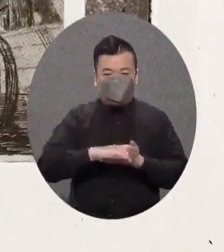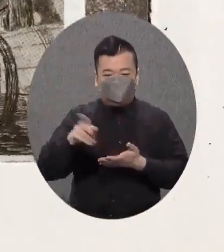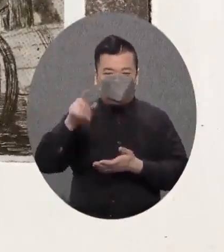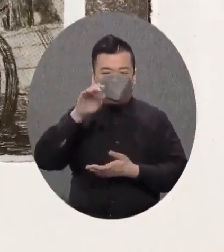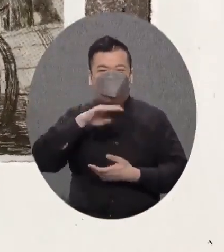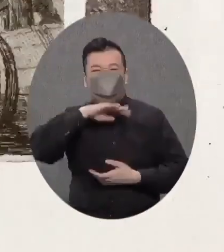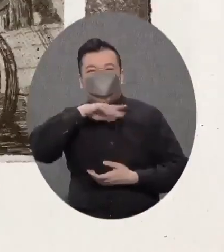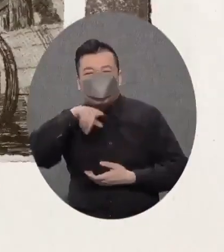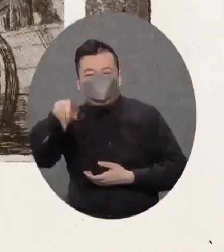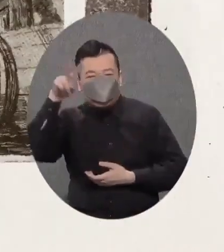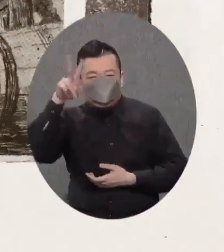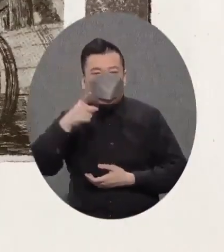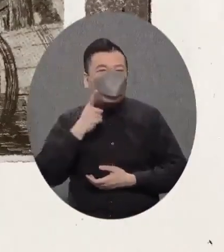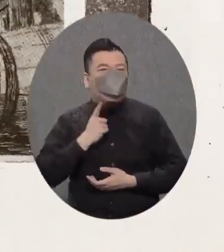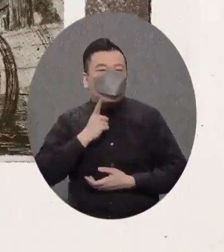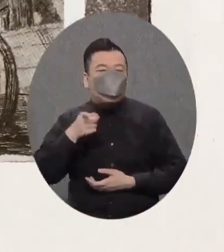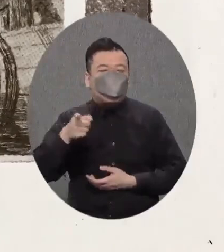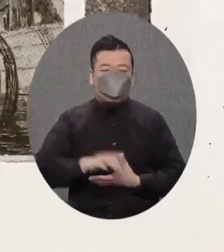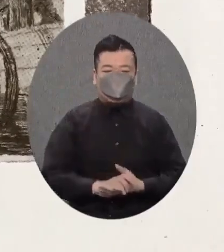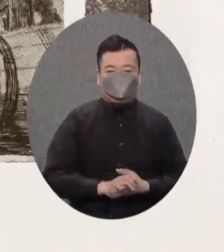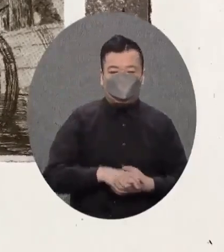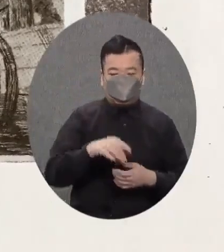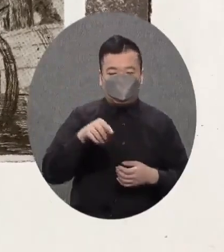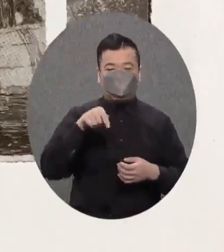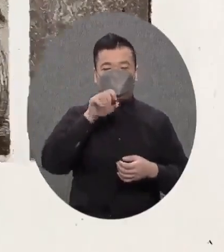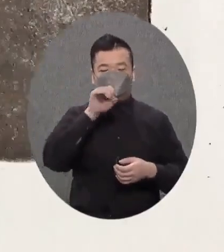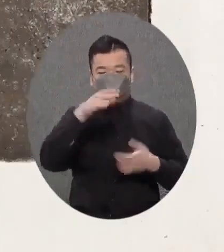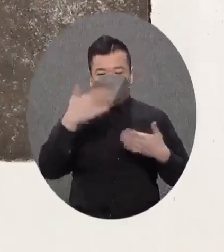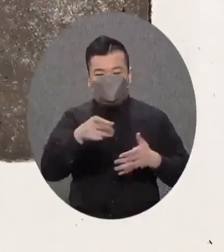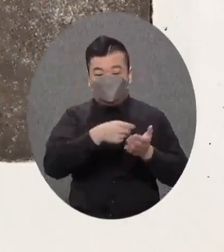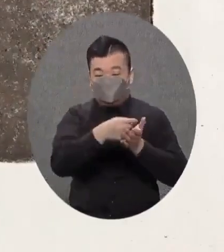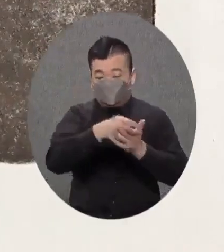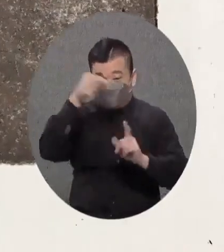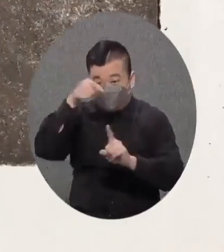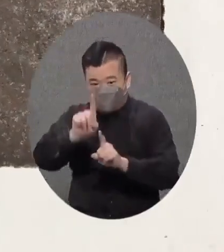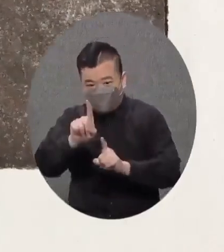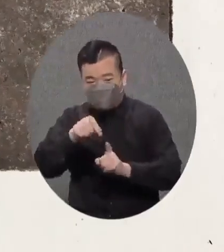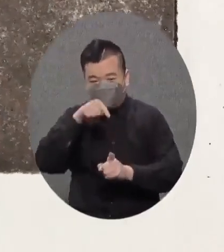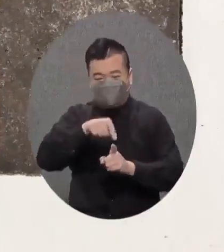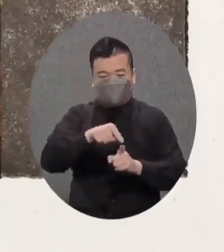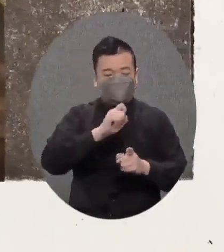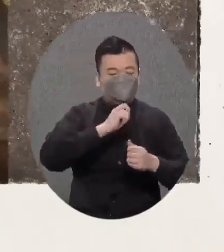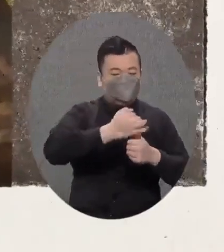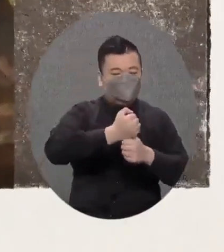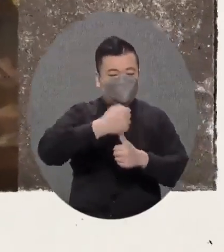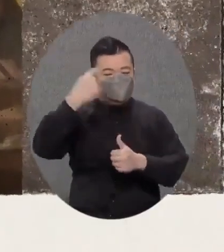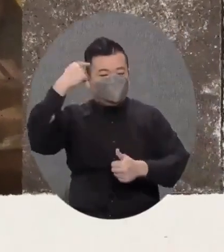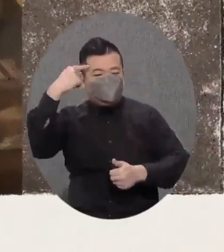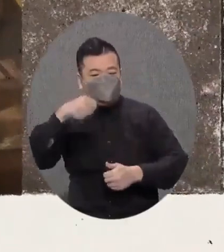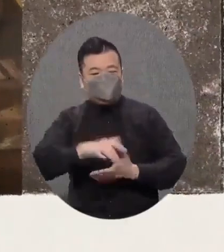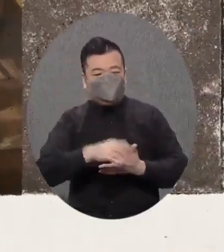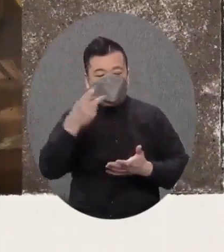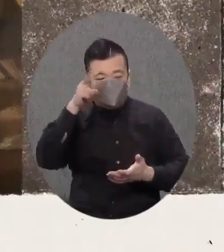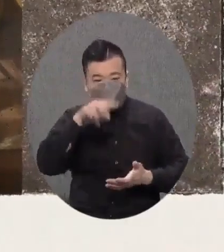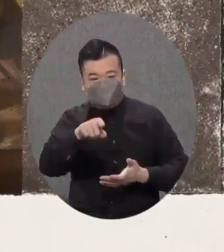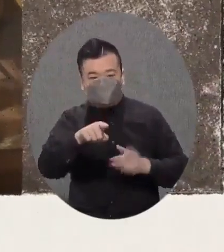伪善同埋贪婪。戈雅曾经讲过，绘画嘅目的就系为咗得到救赎。再睇下